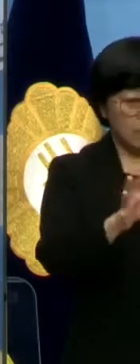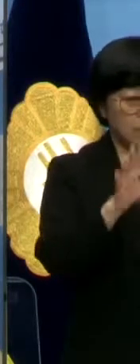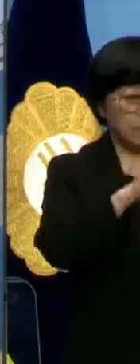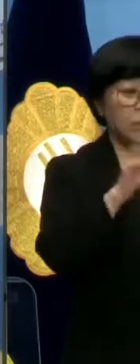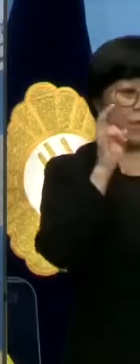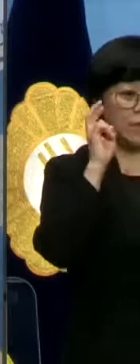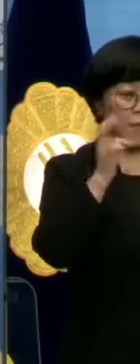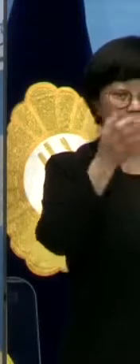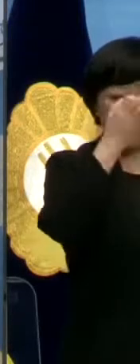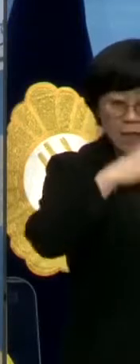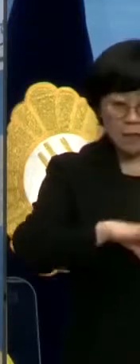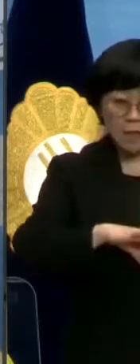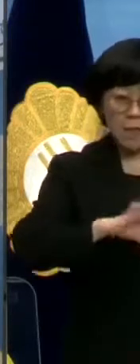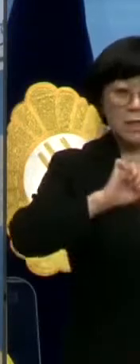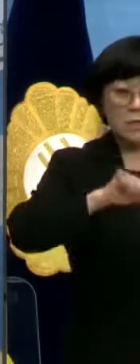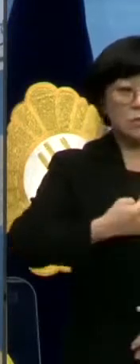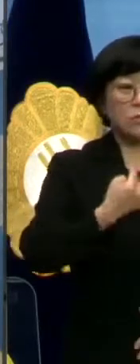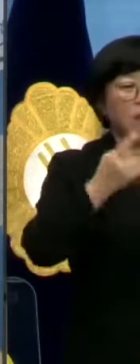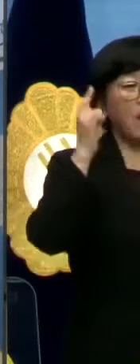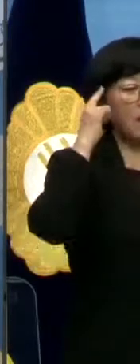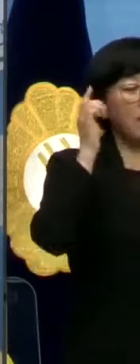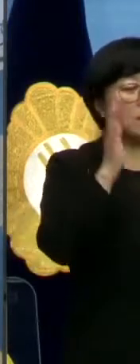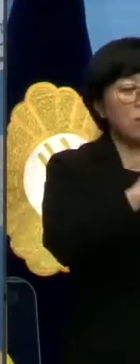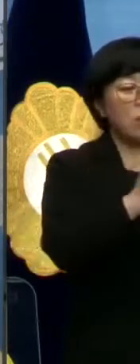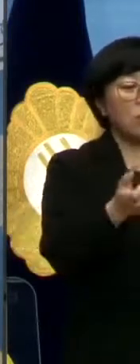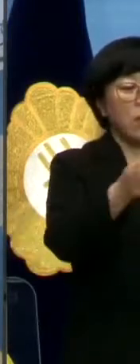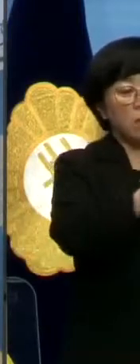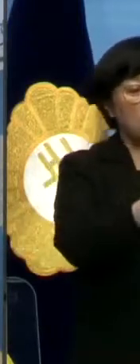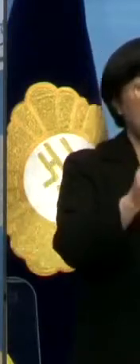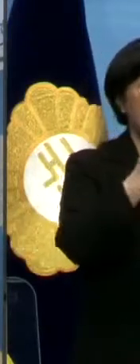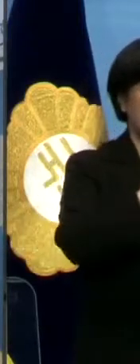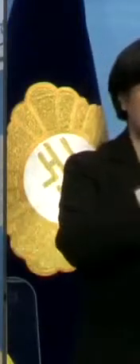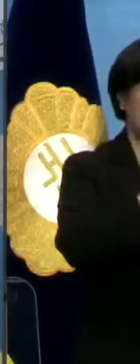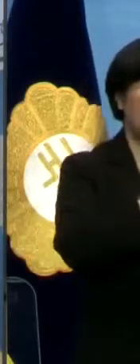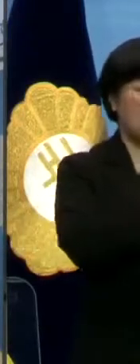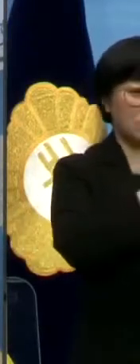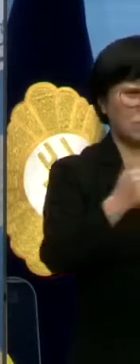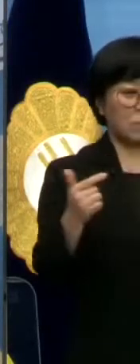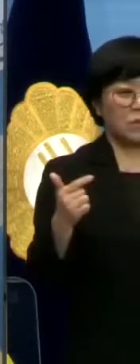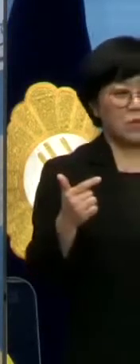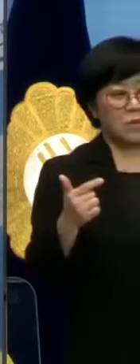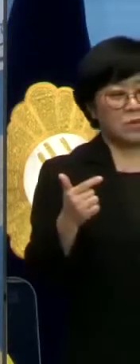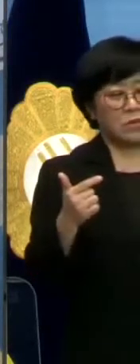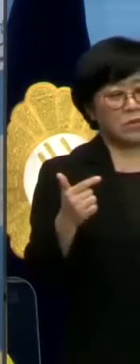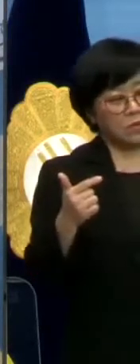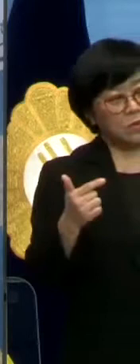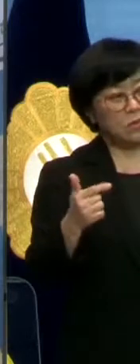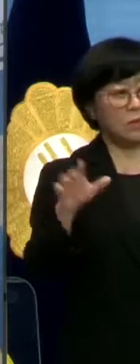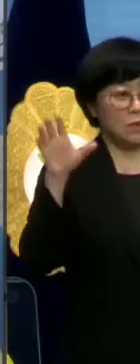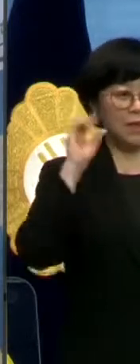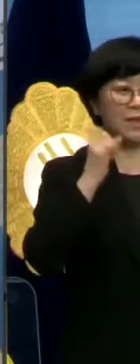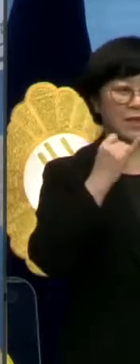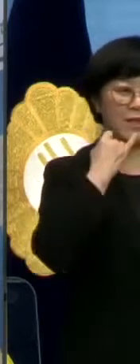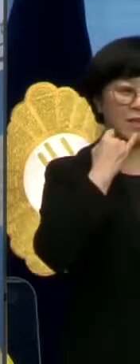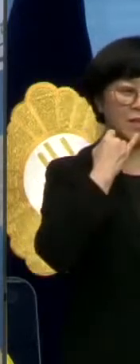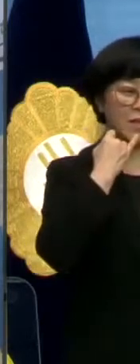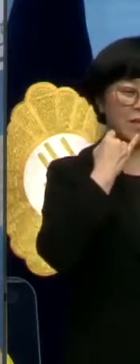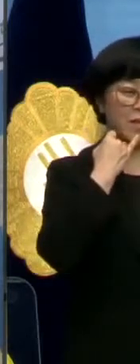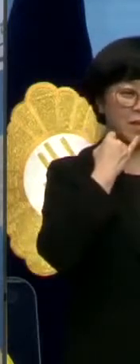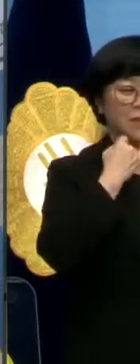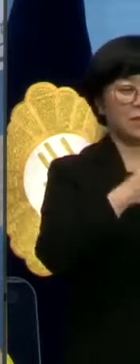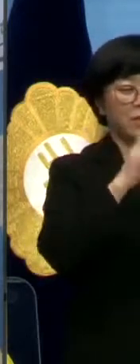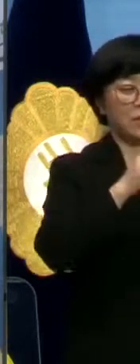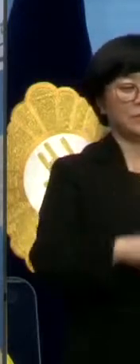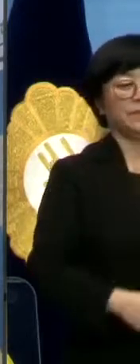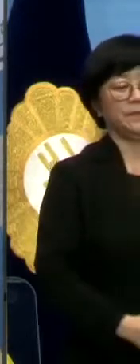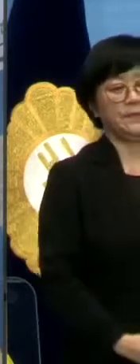이익을 자발적으로 내놓게 하겠다. 너무나 그럴싸하게 들리는 사탕발리 같은